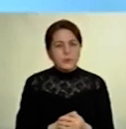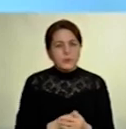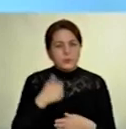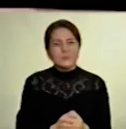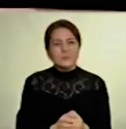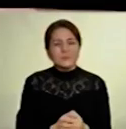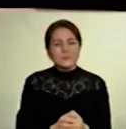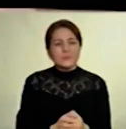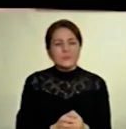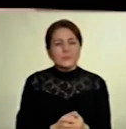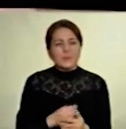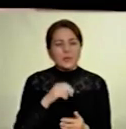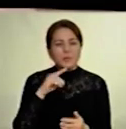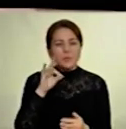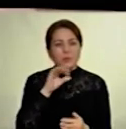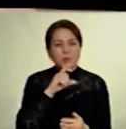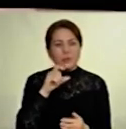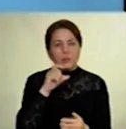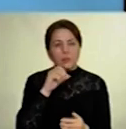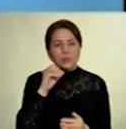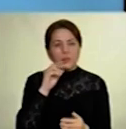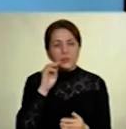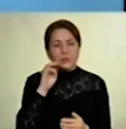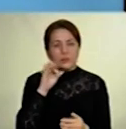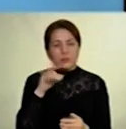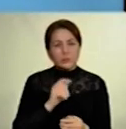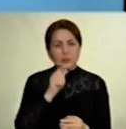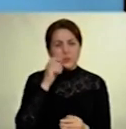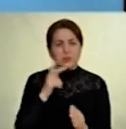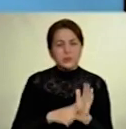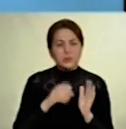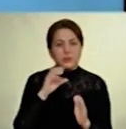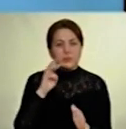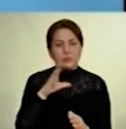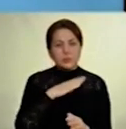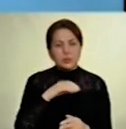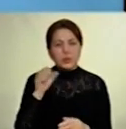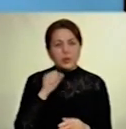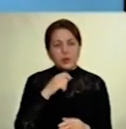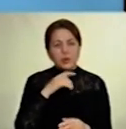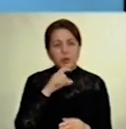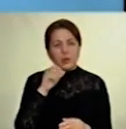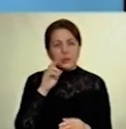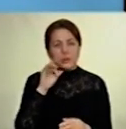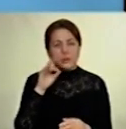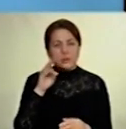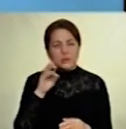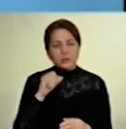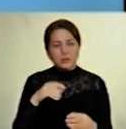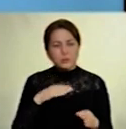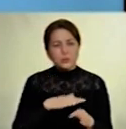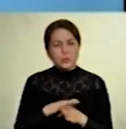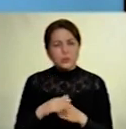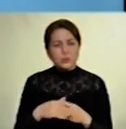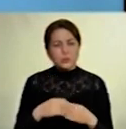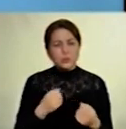Tushunib oldingizmi? Proyektor balandligi 80 santimetr bo'lgan A ekranni to'liq yoritadi.